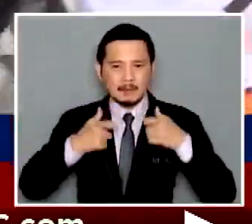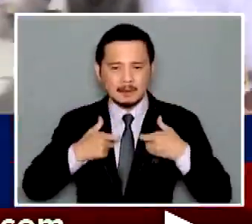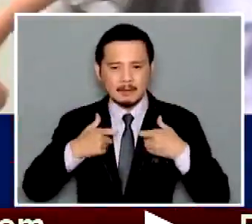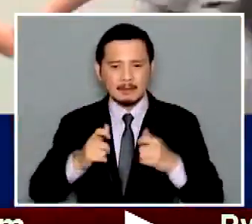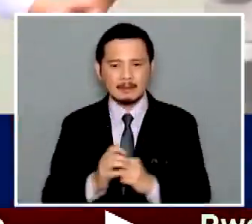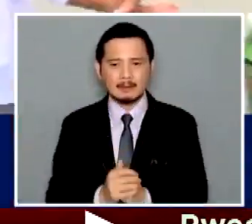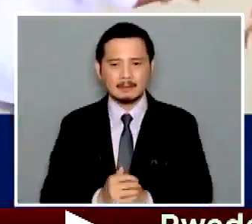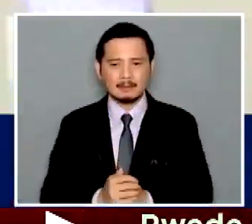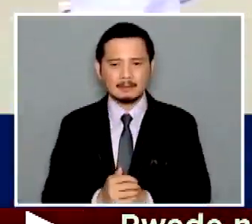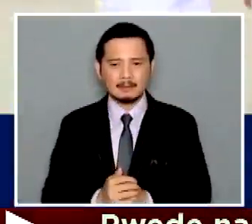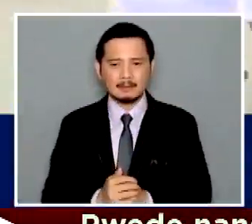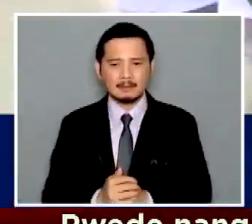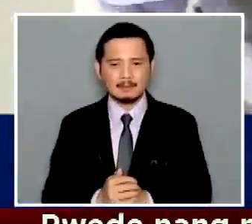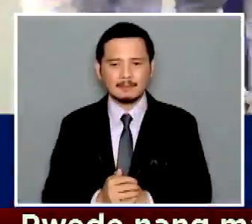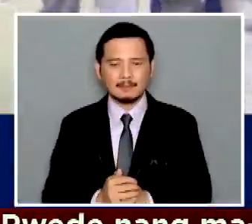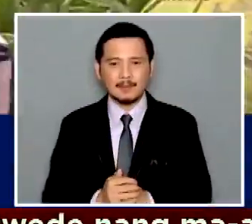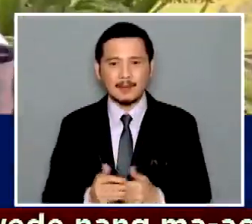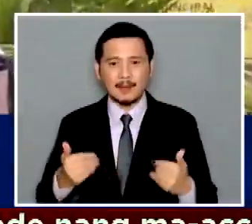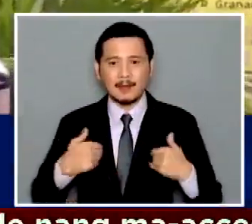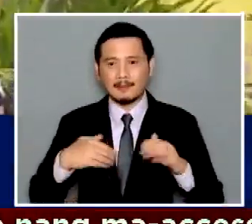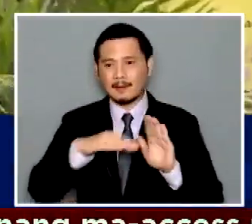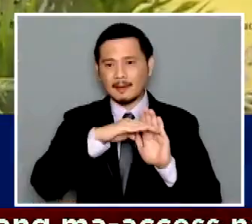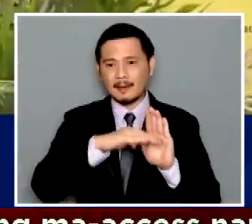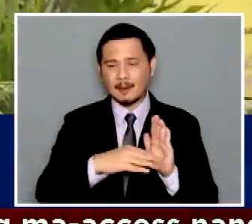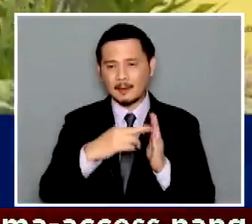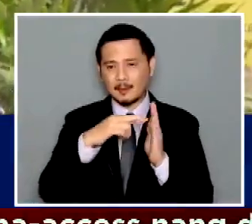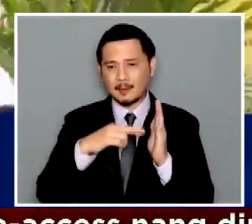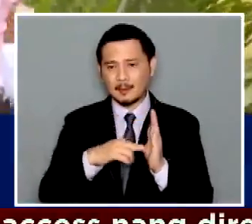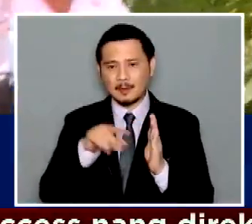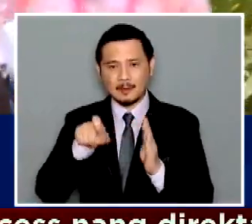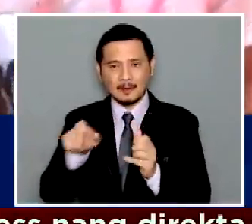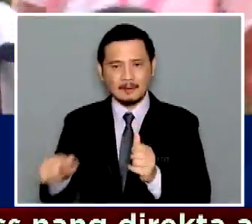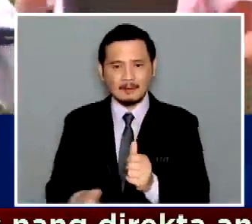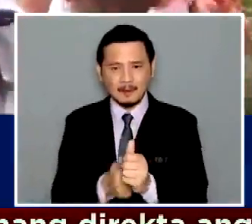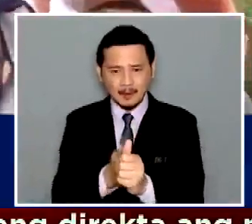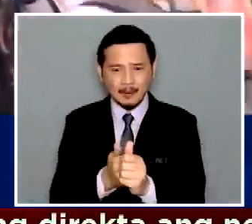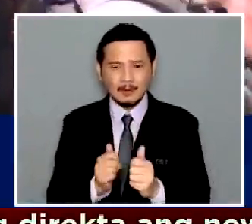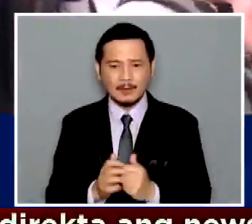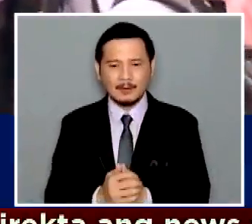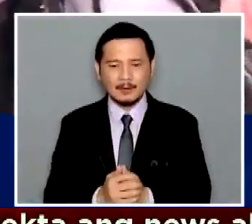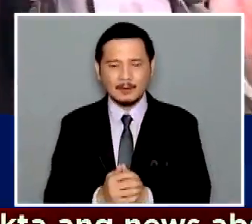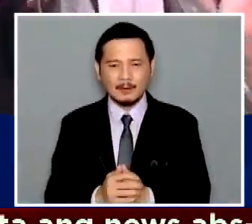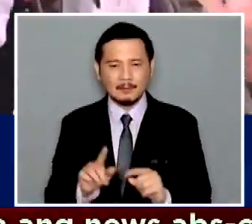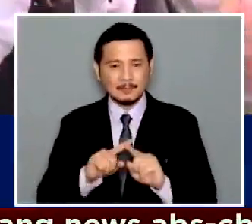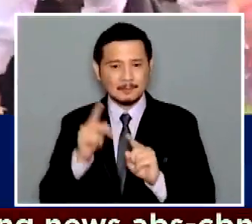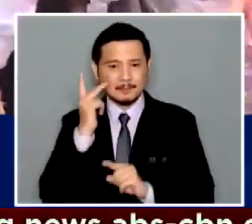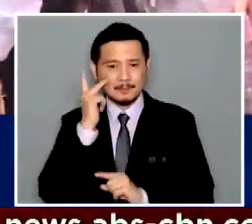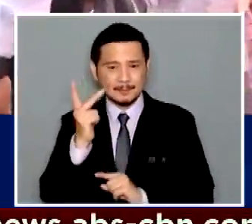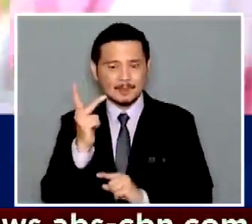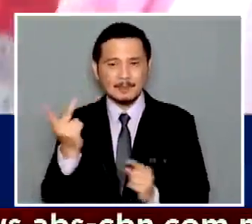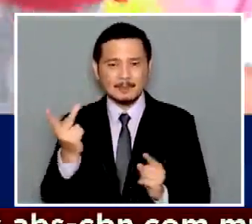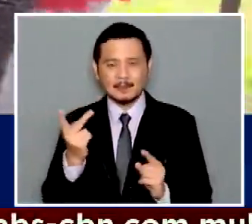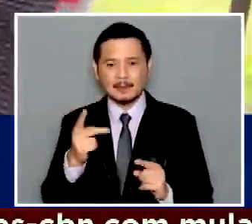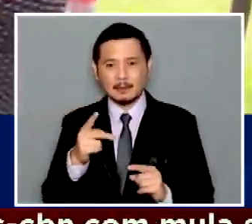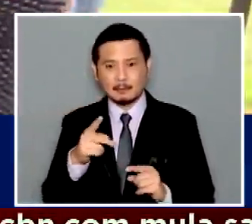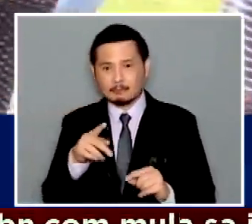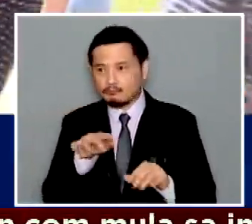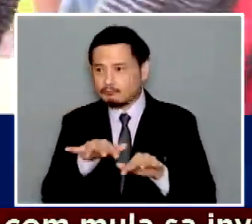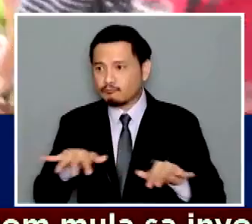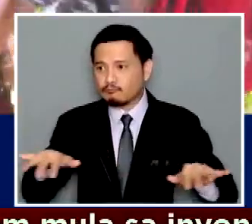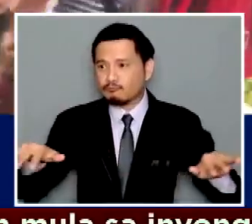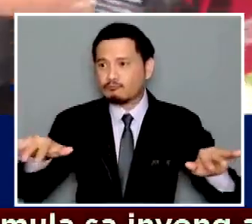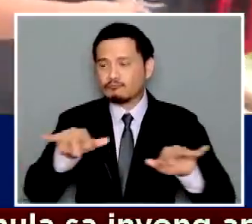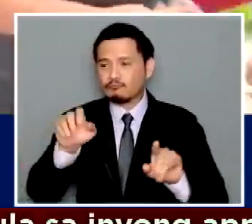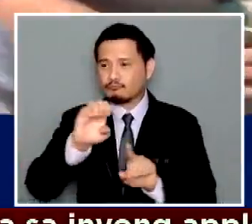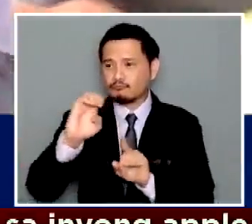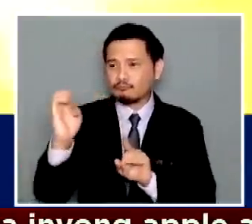ang maipatupad ang health protocols. Pero mas mainam umanong makita ngayon pa lang ang mga dapat maayos para hindi na sila